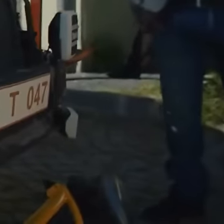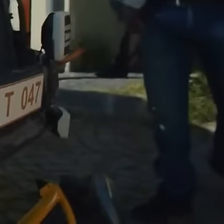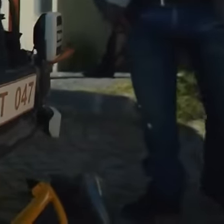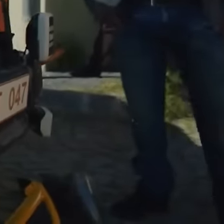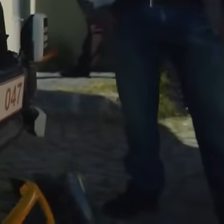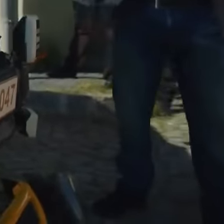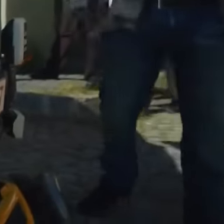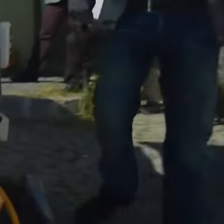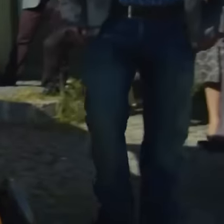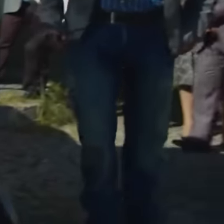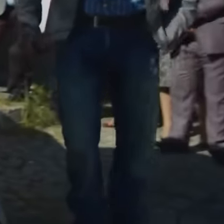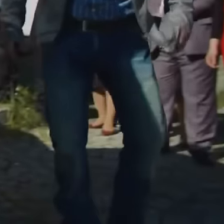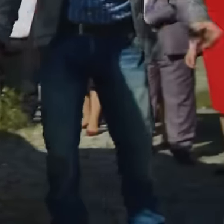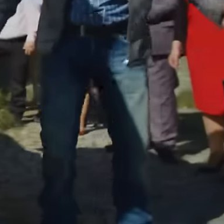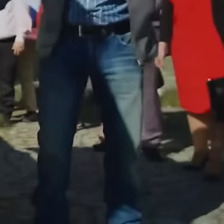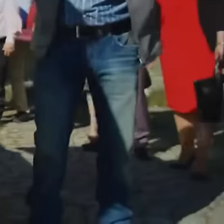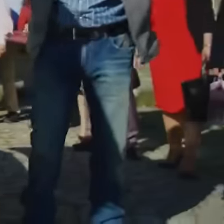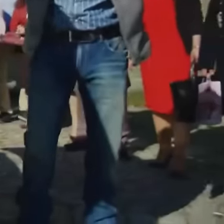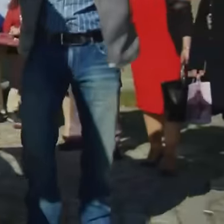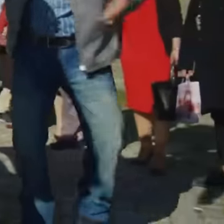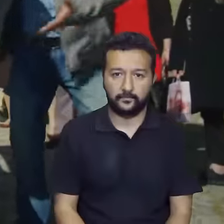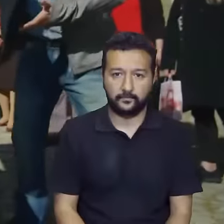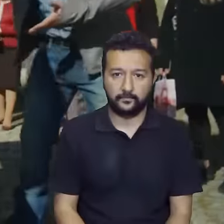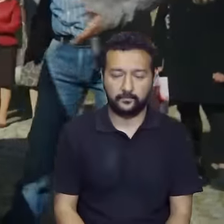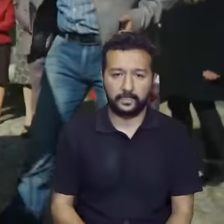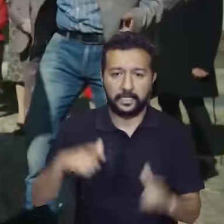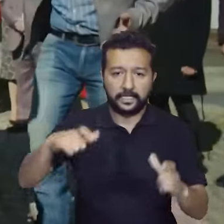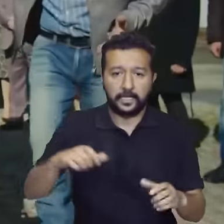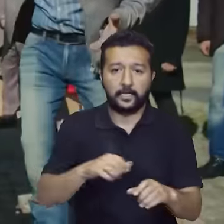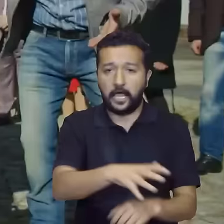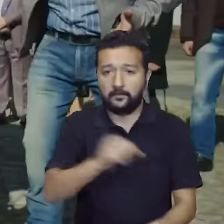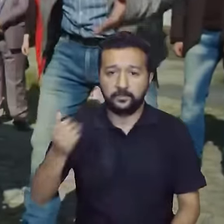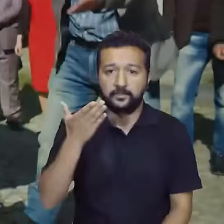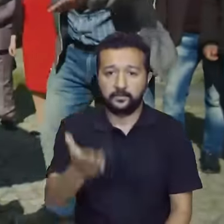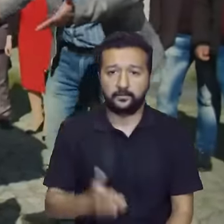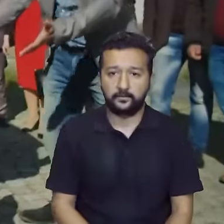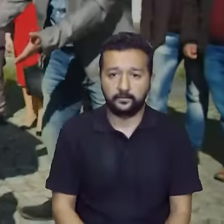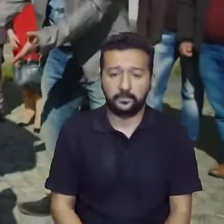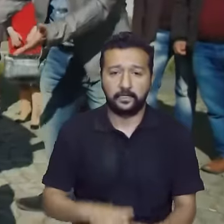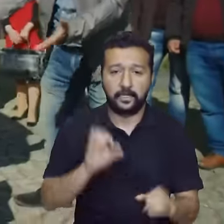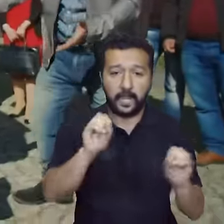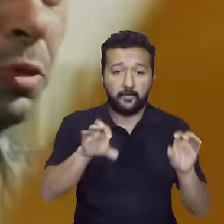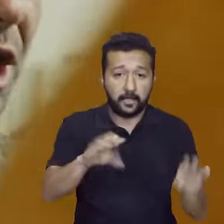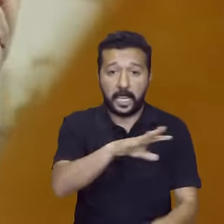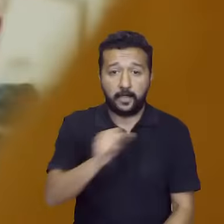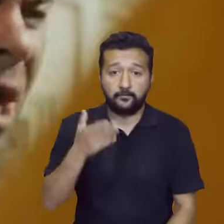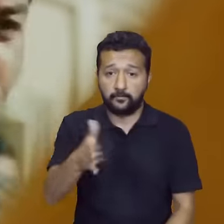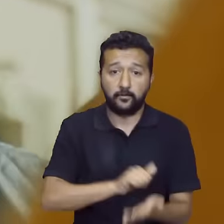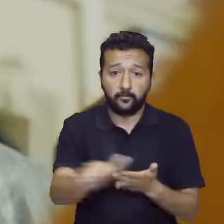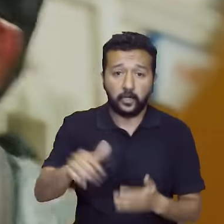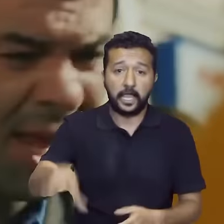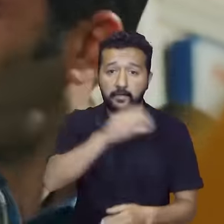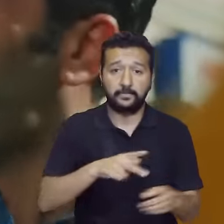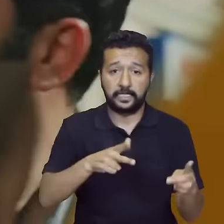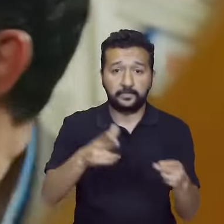iki yana açmış. Hayretler içinde bakmakta. Mahalleli başında. Tekerleri sökmüşler. Farları, tamponu sökmüşler. Bütün